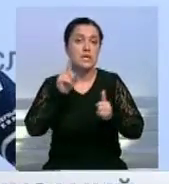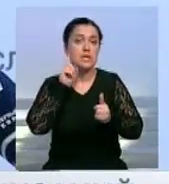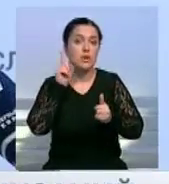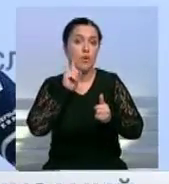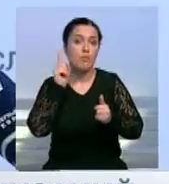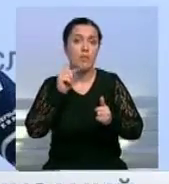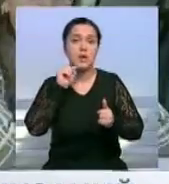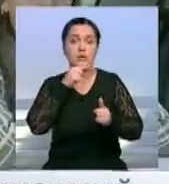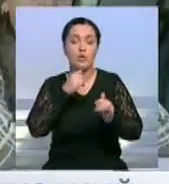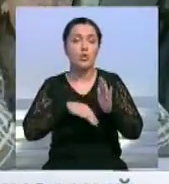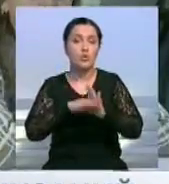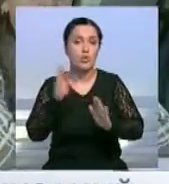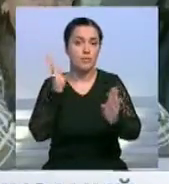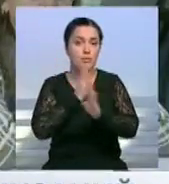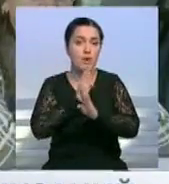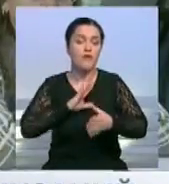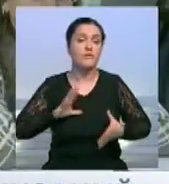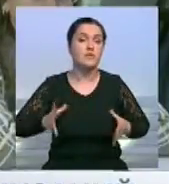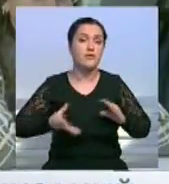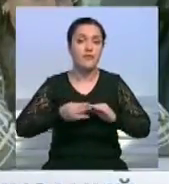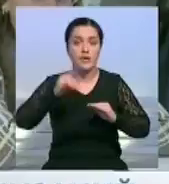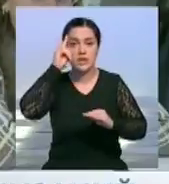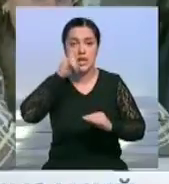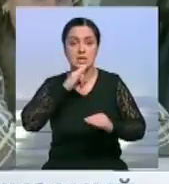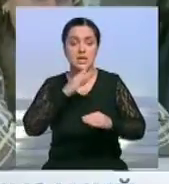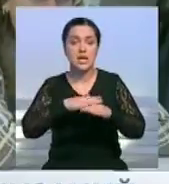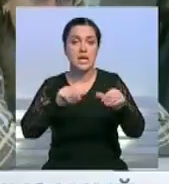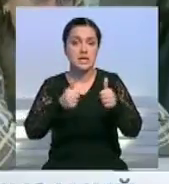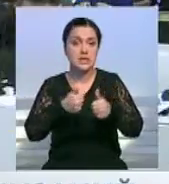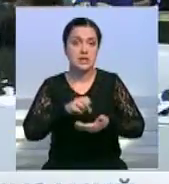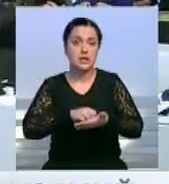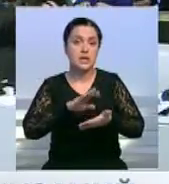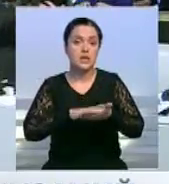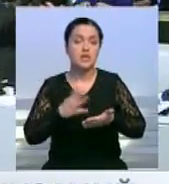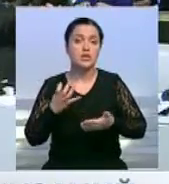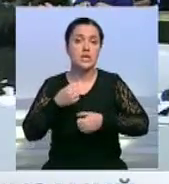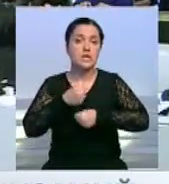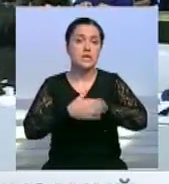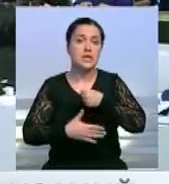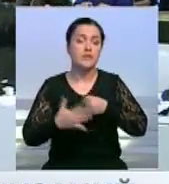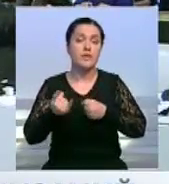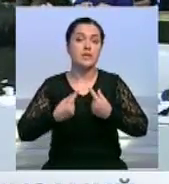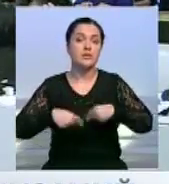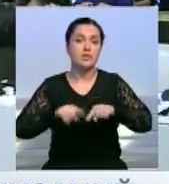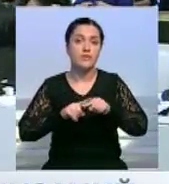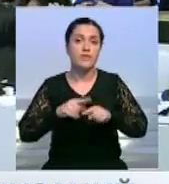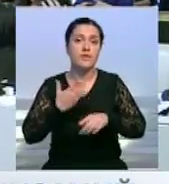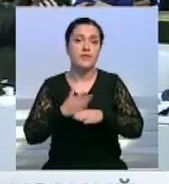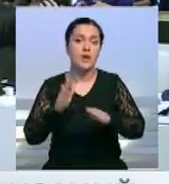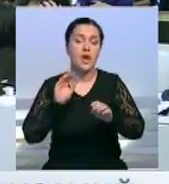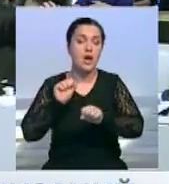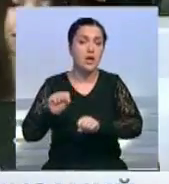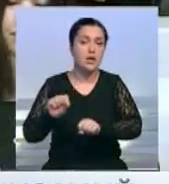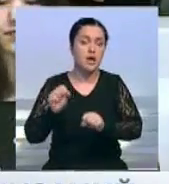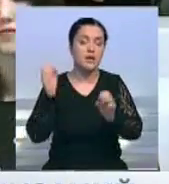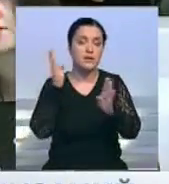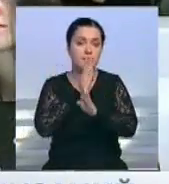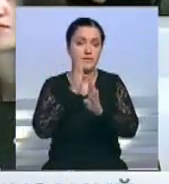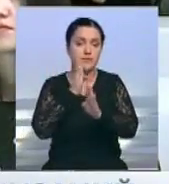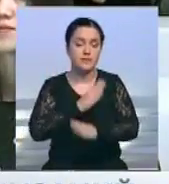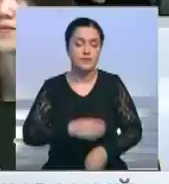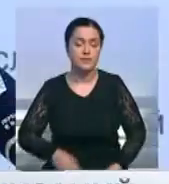зеленой экономики и улучшить экологию всего в казахстане зарегистрировано порядка 400 центров и союзов в сфере охраны окружающей